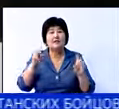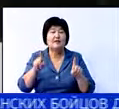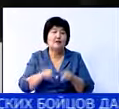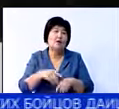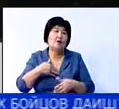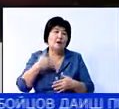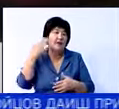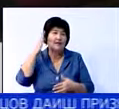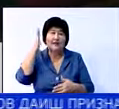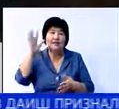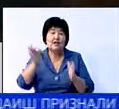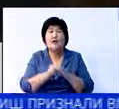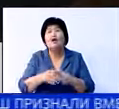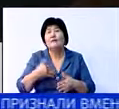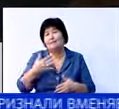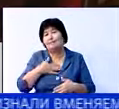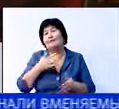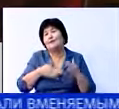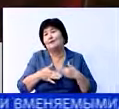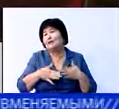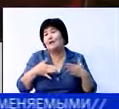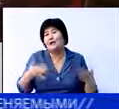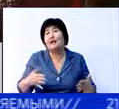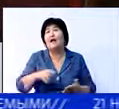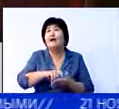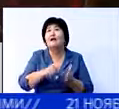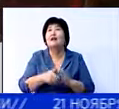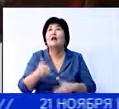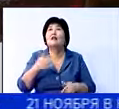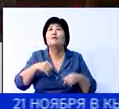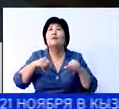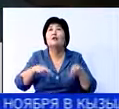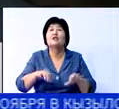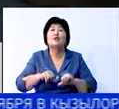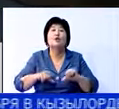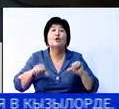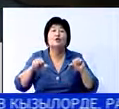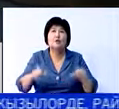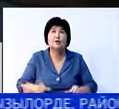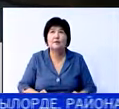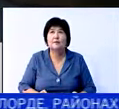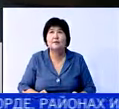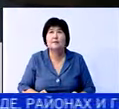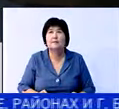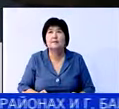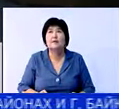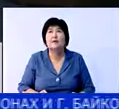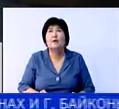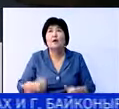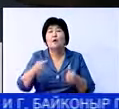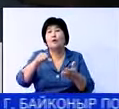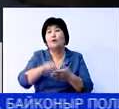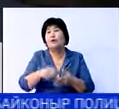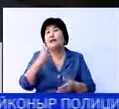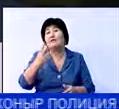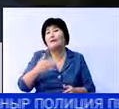моей заветной целью. Эмоции переполняют. Зал доволен решением жюри. В конкурсе участвовали